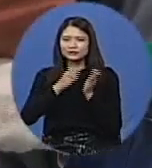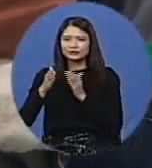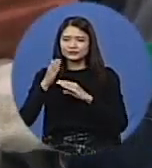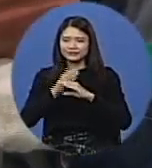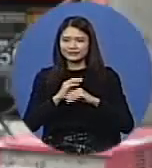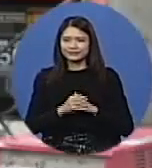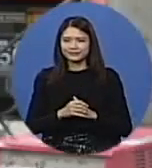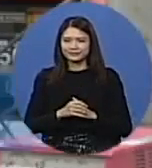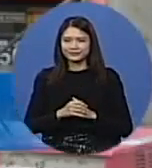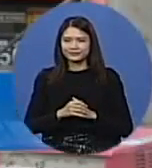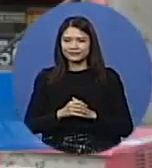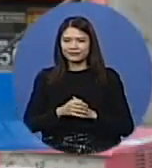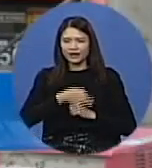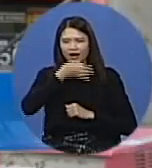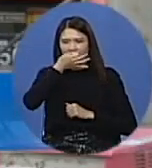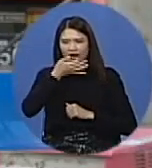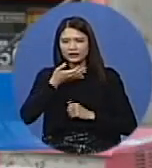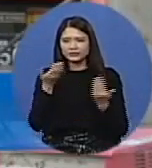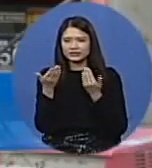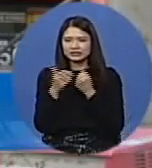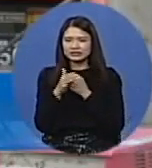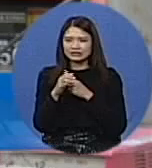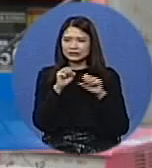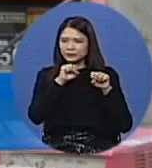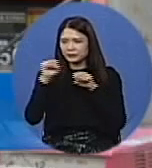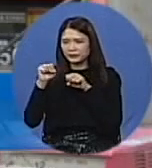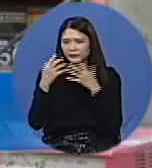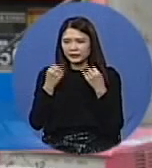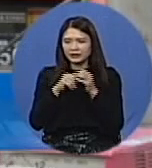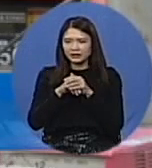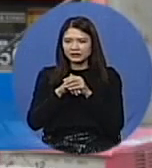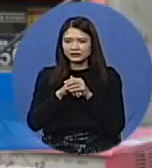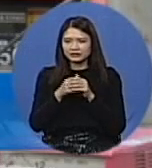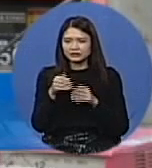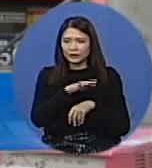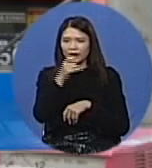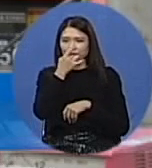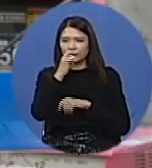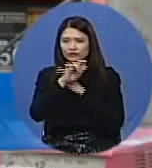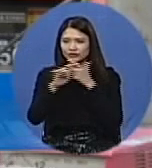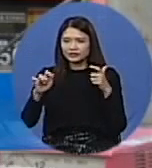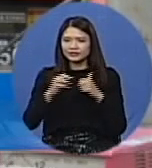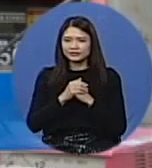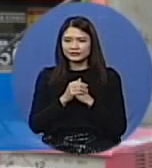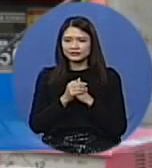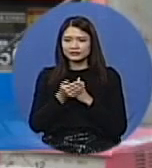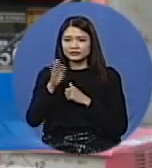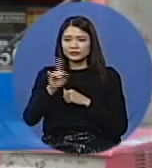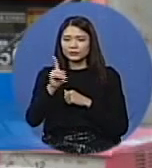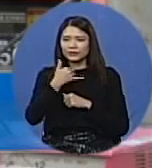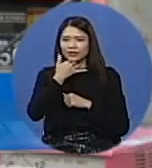있습니다. 3D 업종이라고 해서 지금 기피를 많이 하고 있는 업종이란 말이에요. 저희가 배우는 것들이. 근데